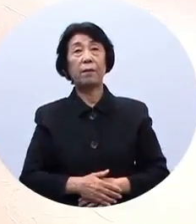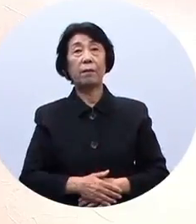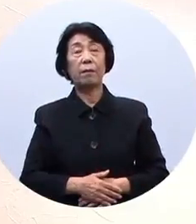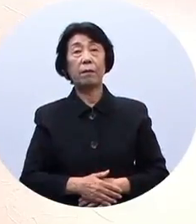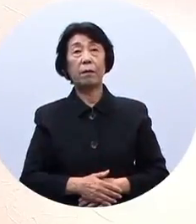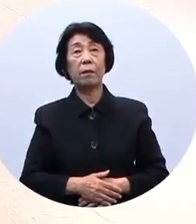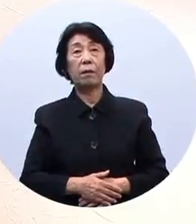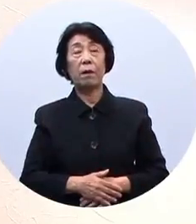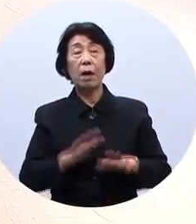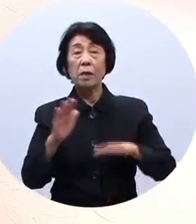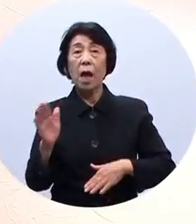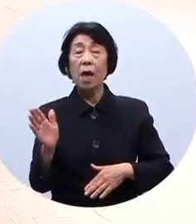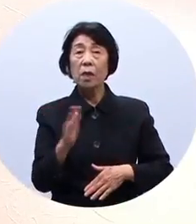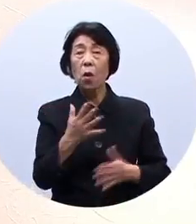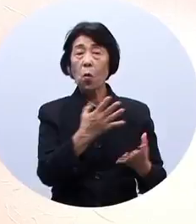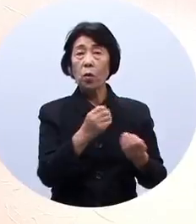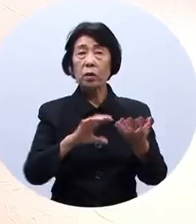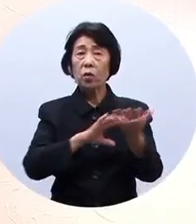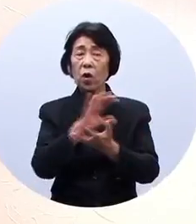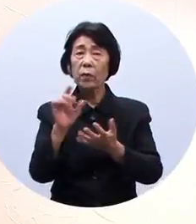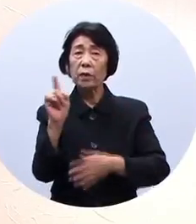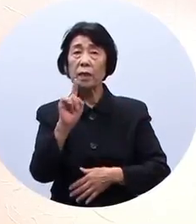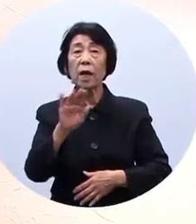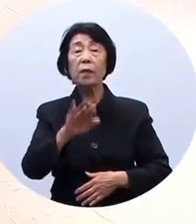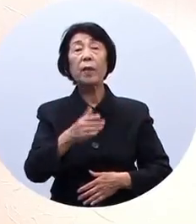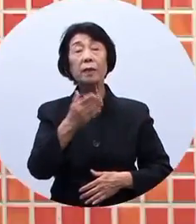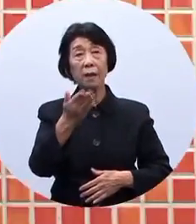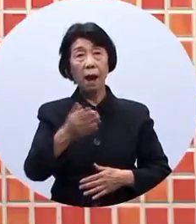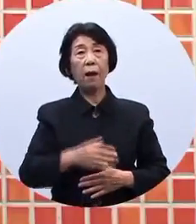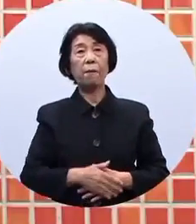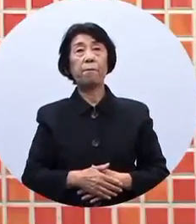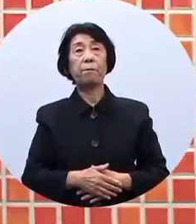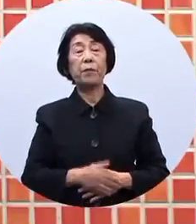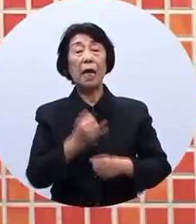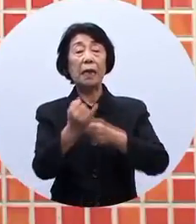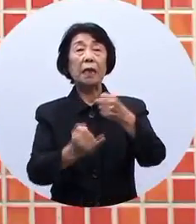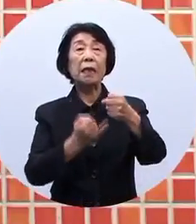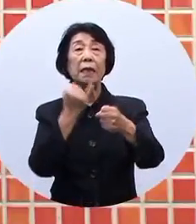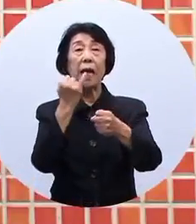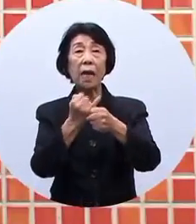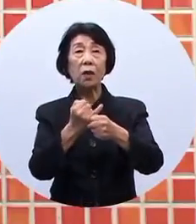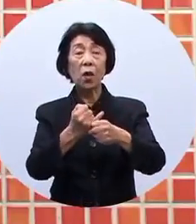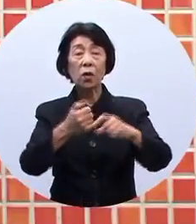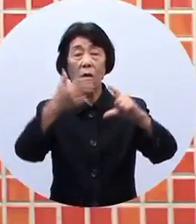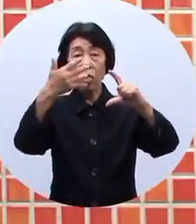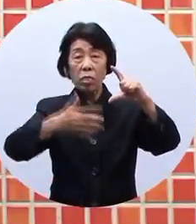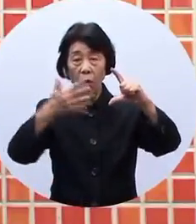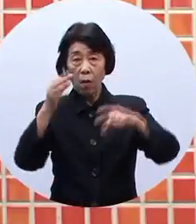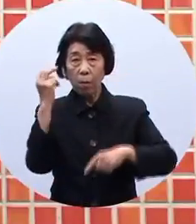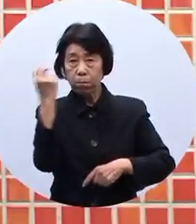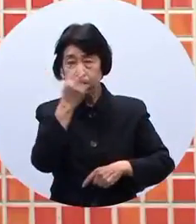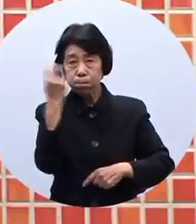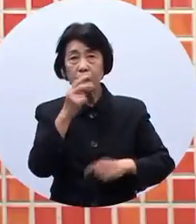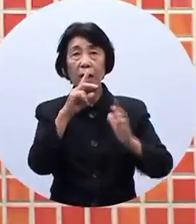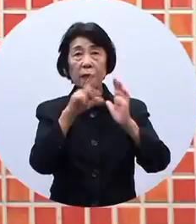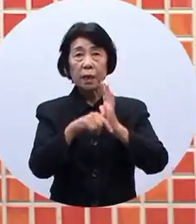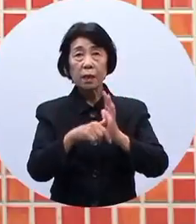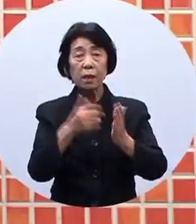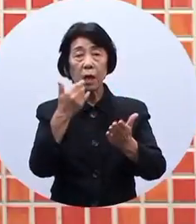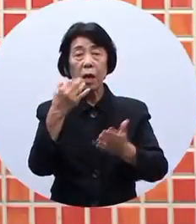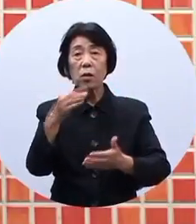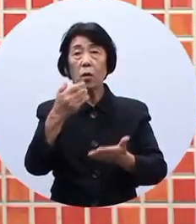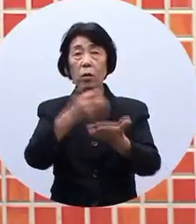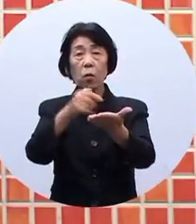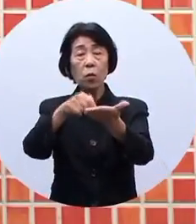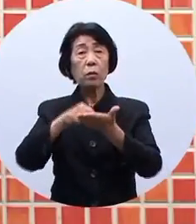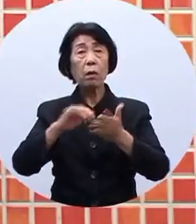では最近多いトラブルというとどういったものがあるんでしょうか。 はい、インターネットで動画を検索していたら料金表示が